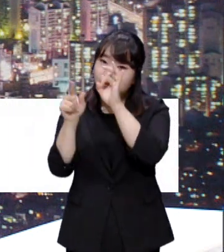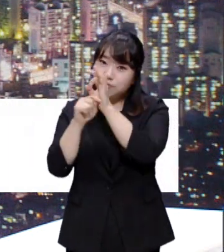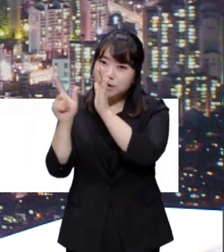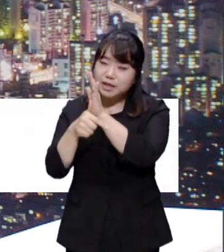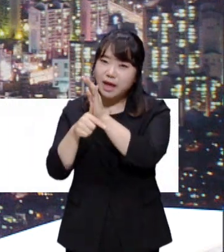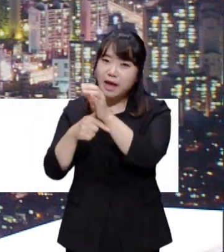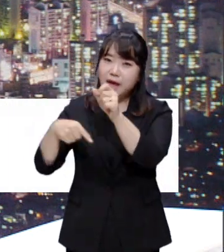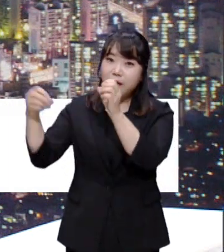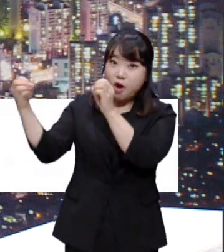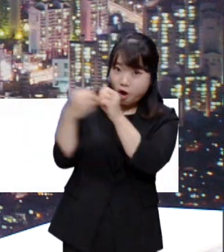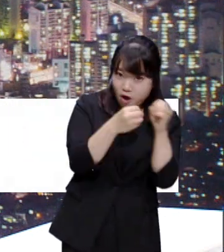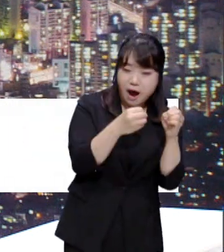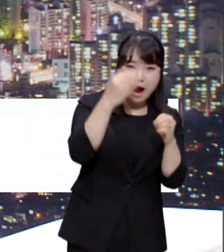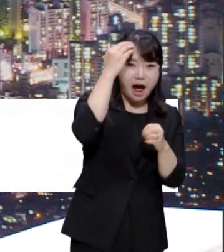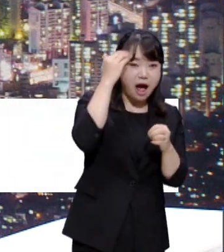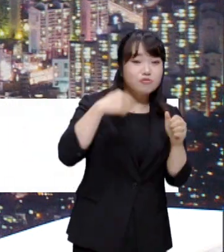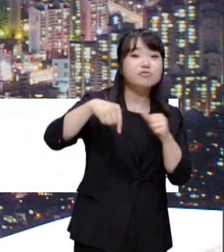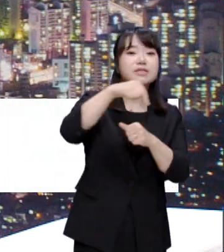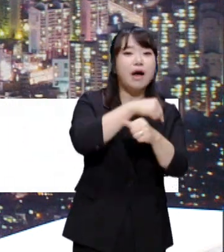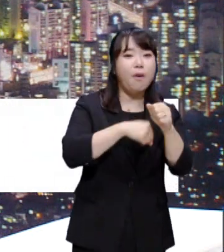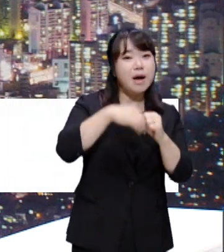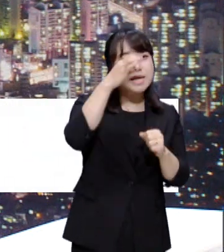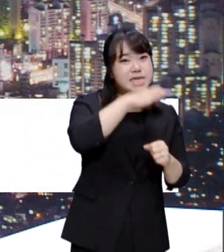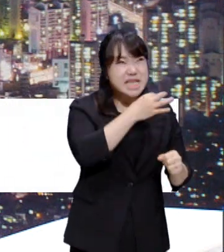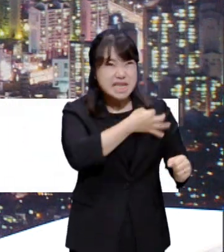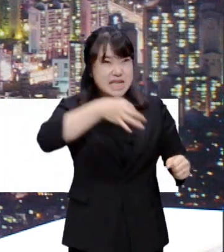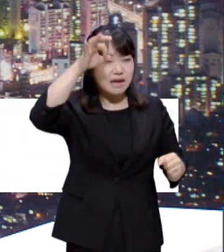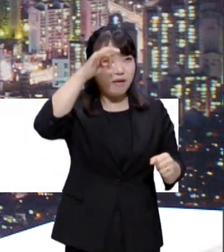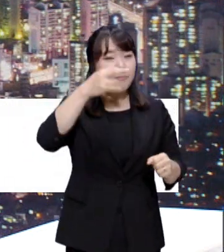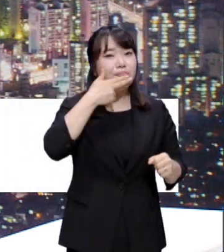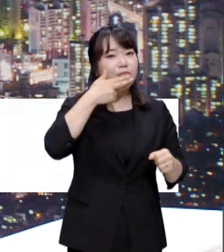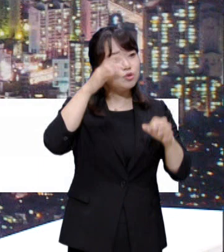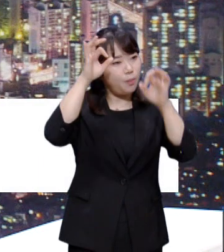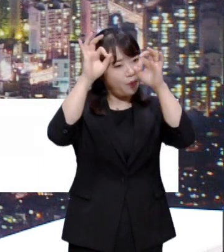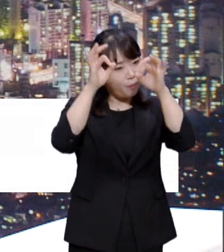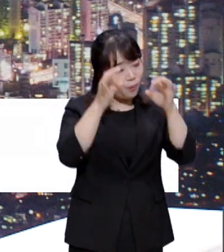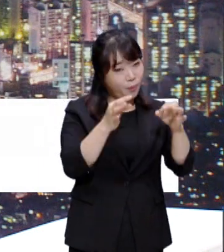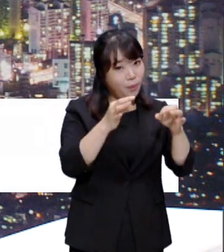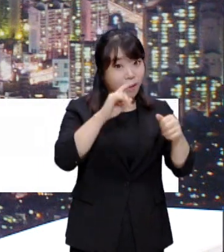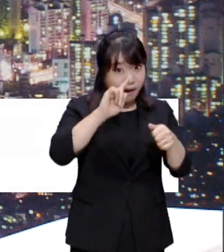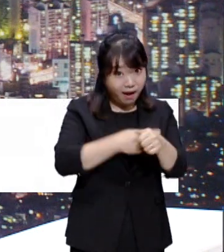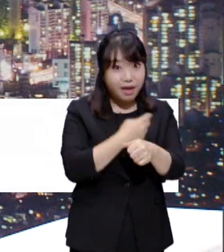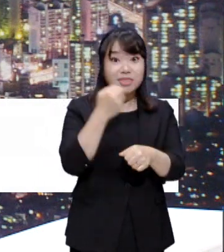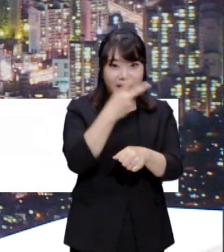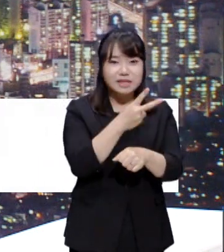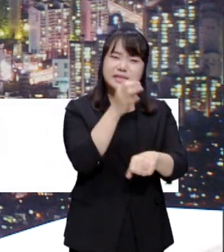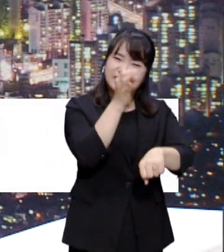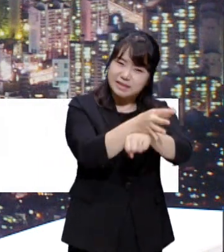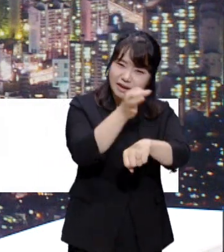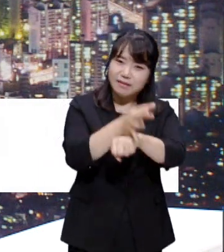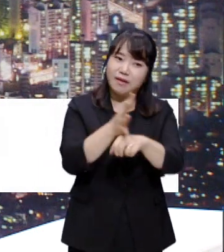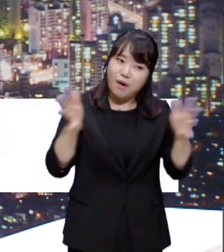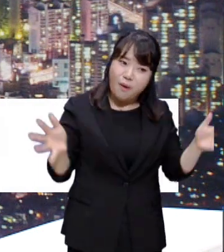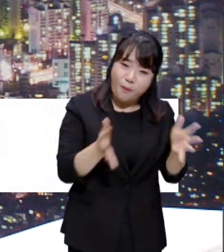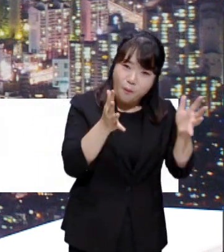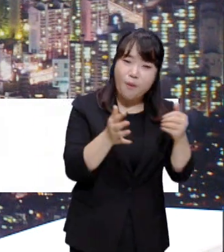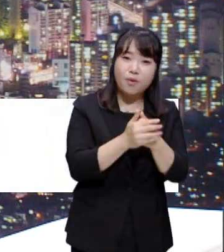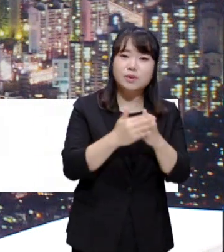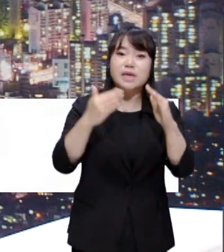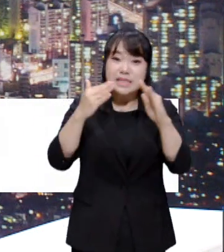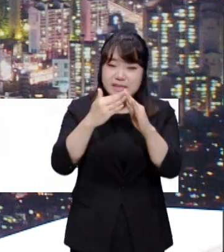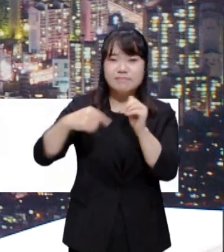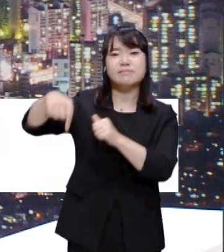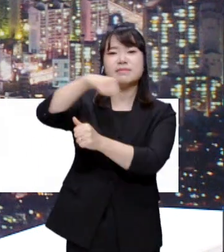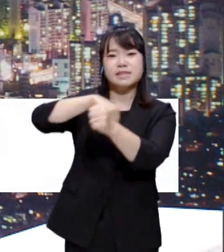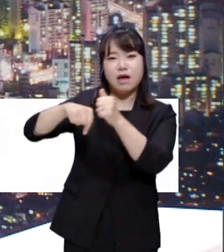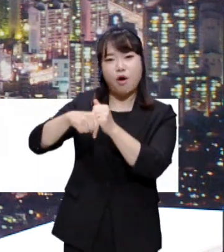되어가면서 그 금리가 어느 정도 안정이 돼가면은 이제 조금 시장이 다시 살아나지 않을까. 입지라든가 교육이라든가 이런 환경